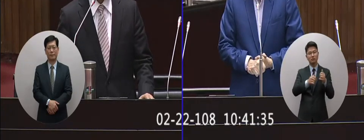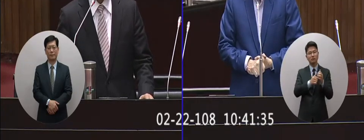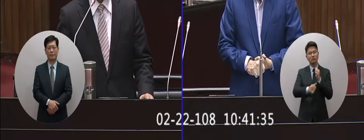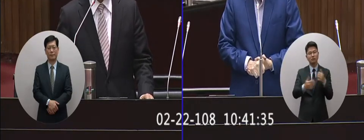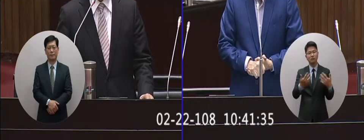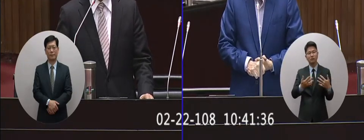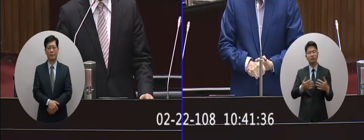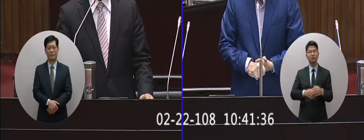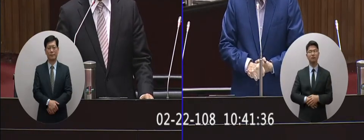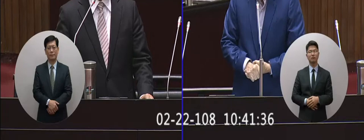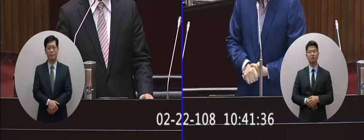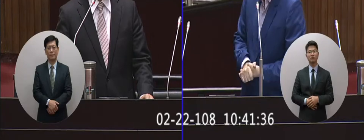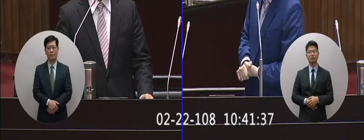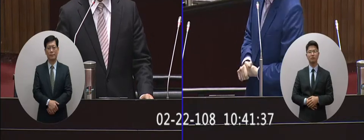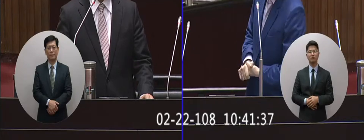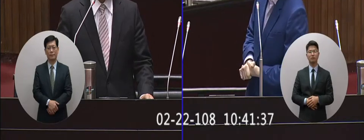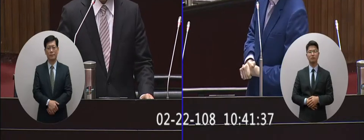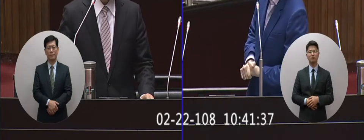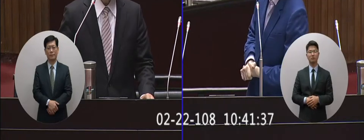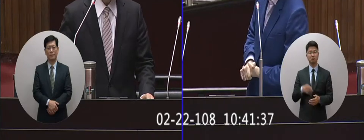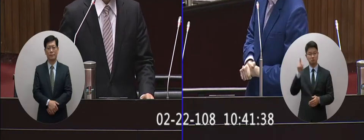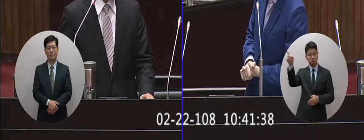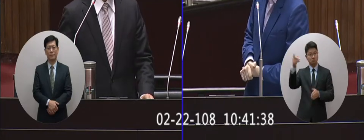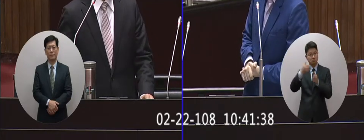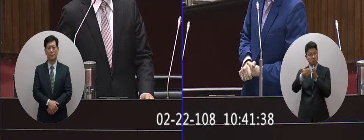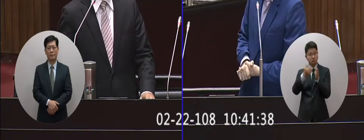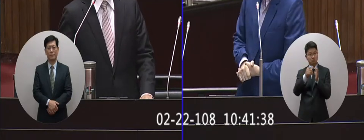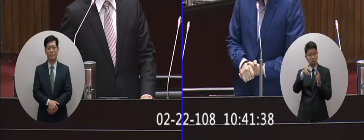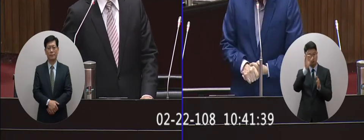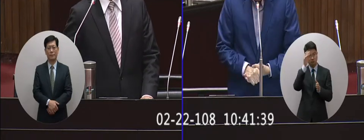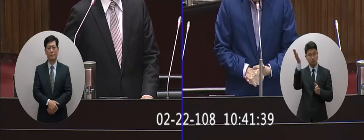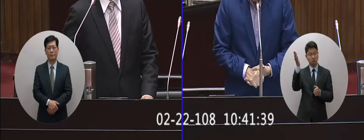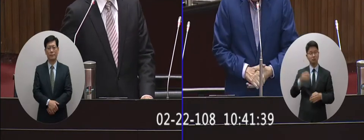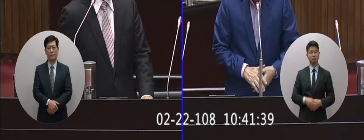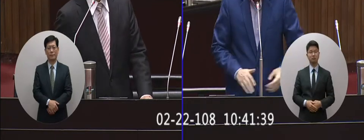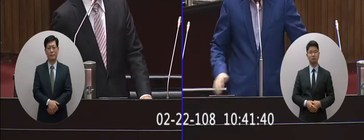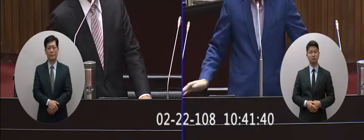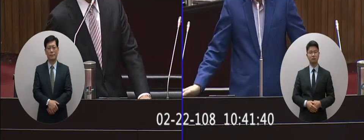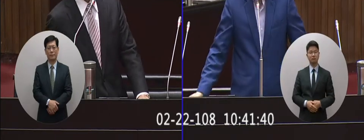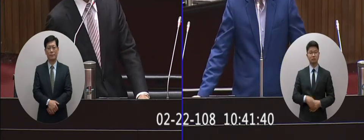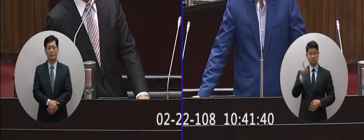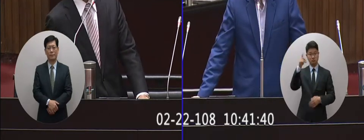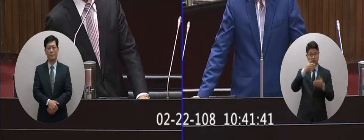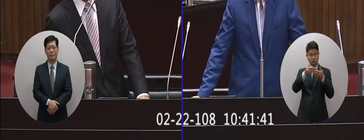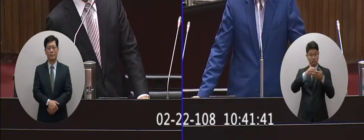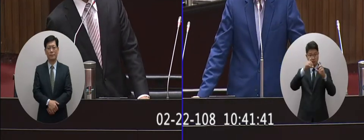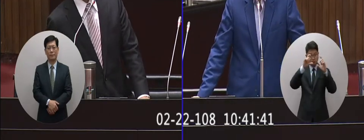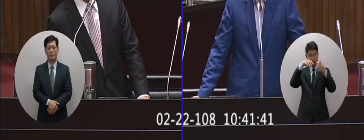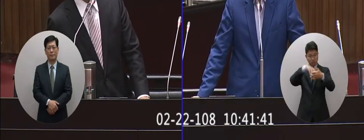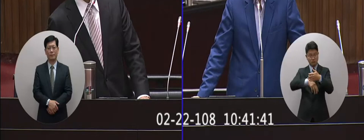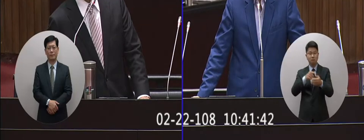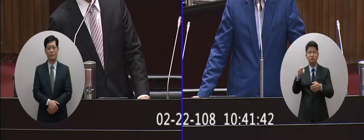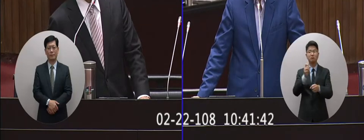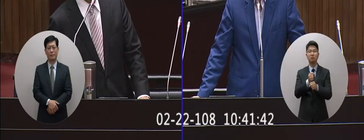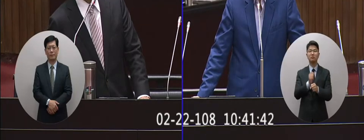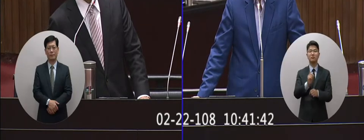哈。请问这张图片啊，你知道他们在干什么吗？